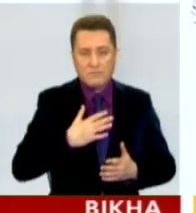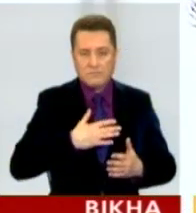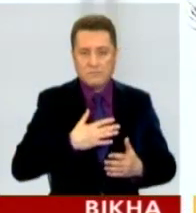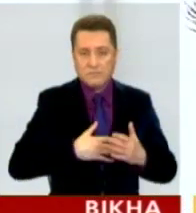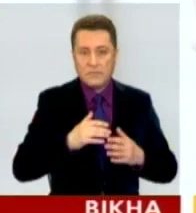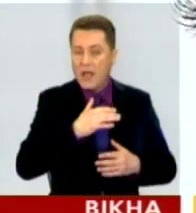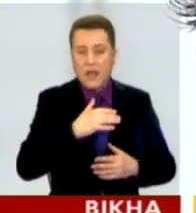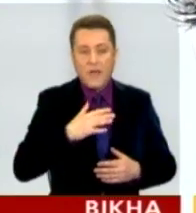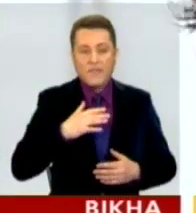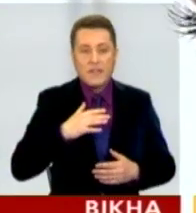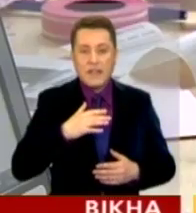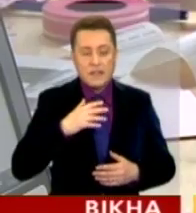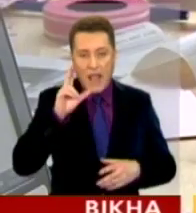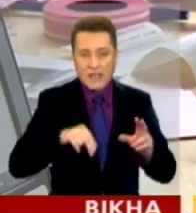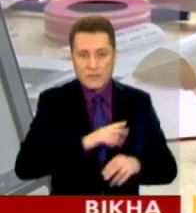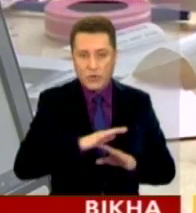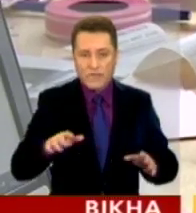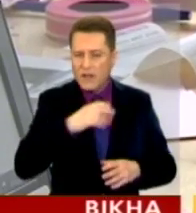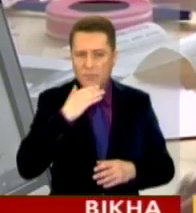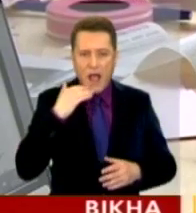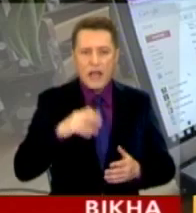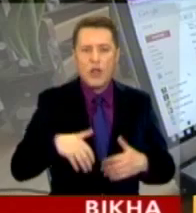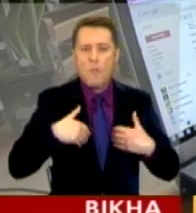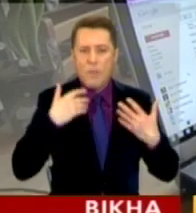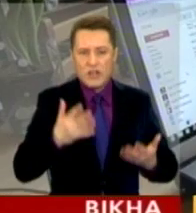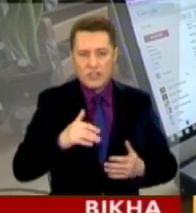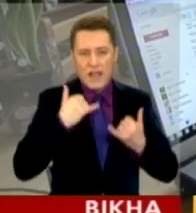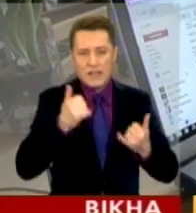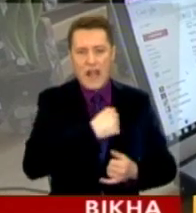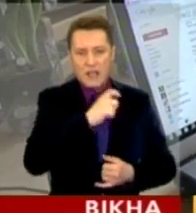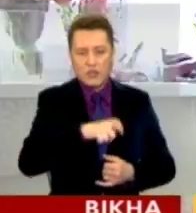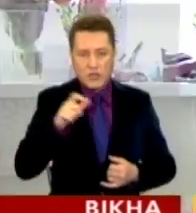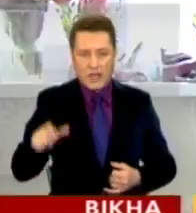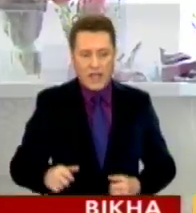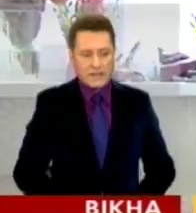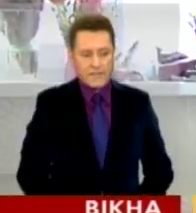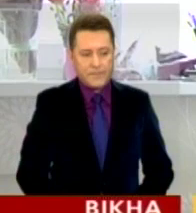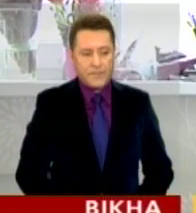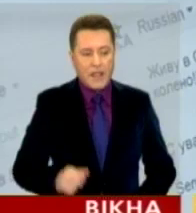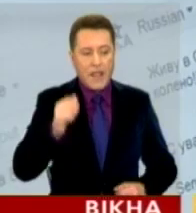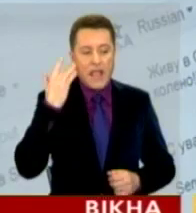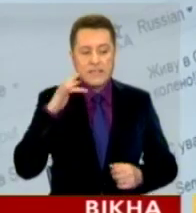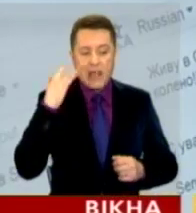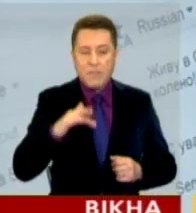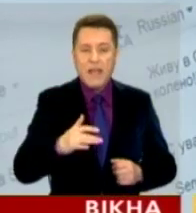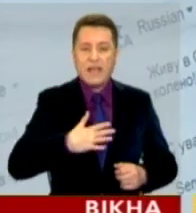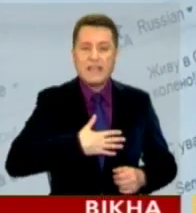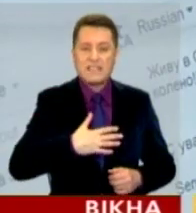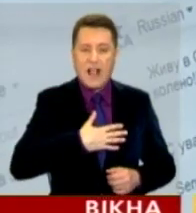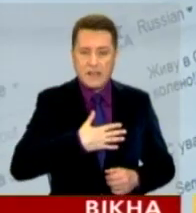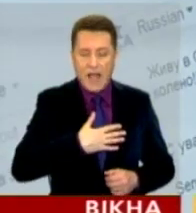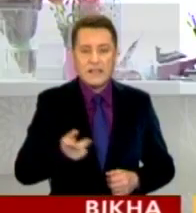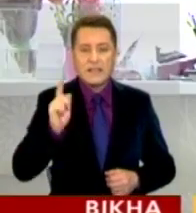просто завалили побажаннями для солдатів. Листи не лише з усієї України, а й за кордону. І з Америки, і з Канади,